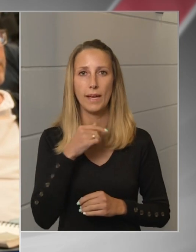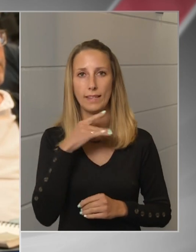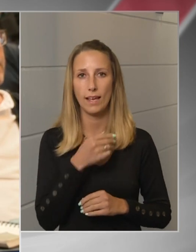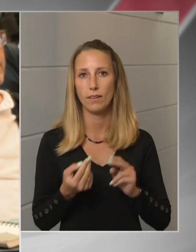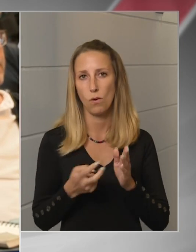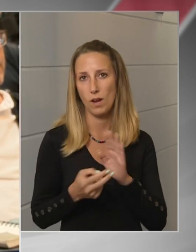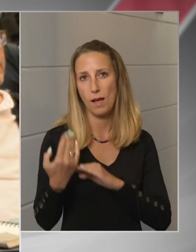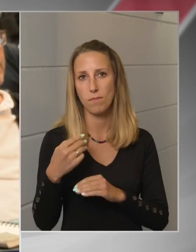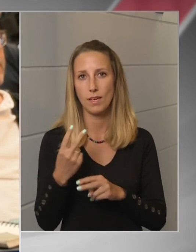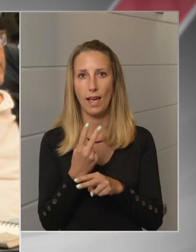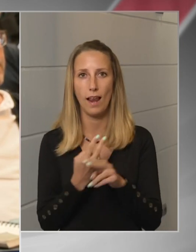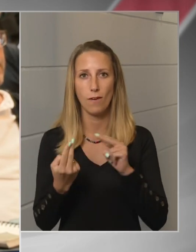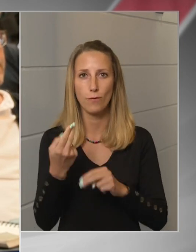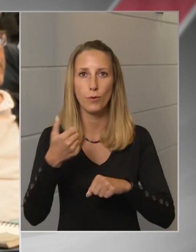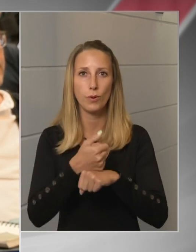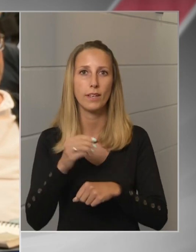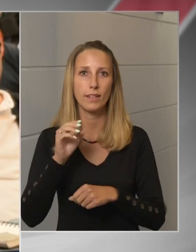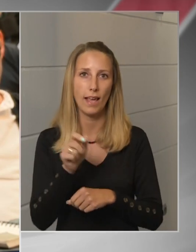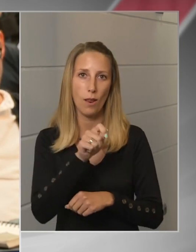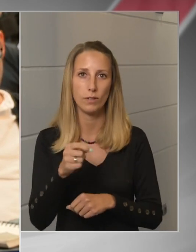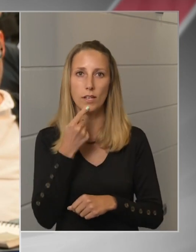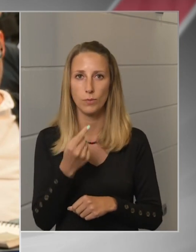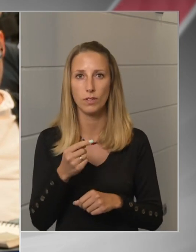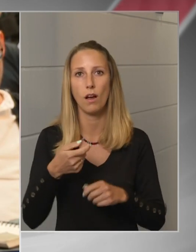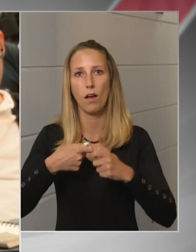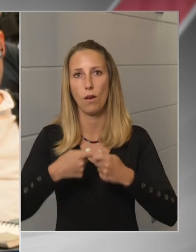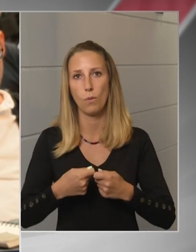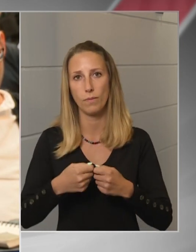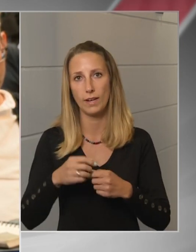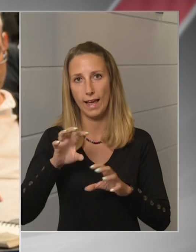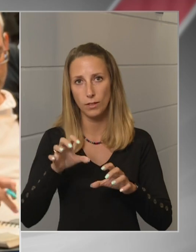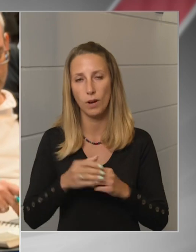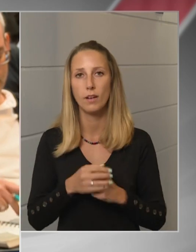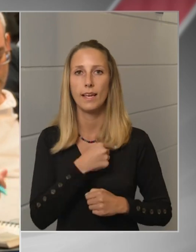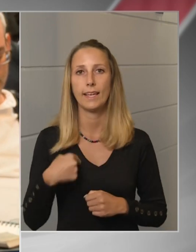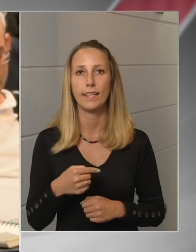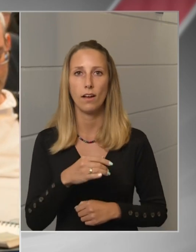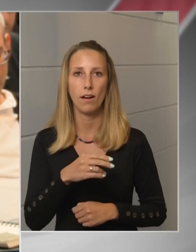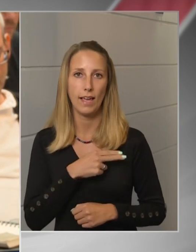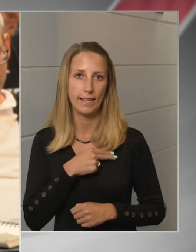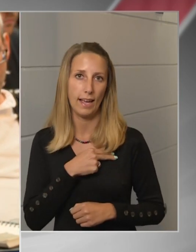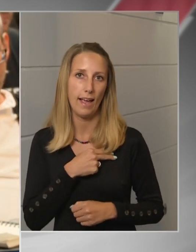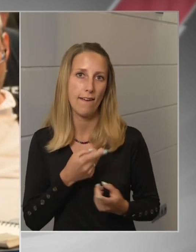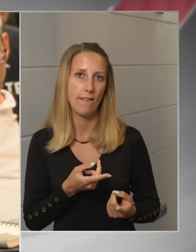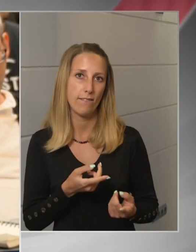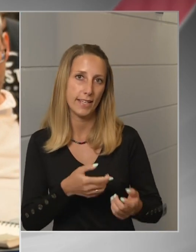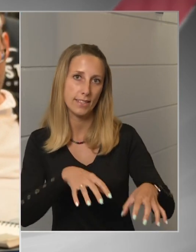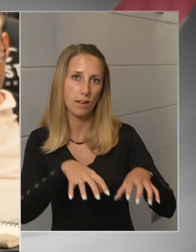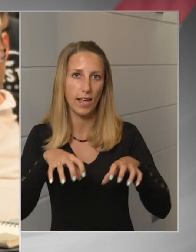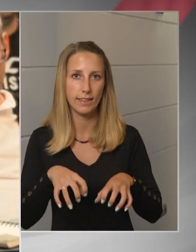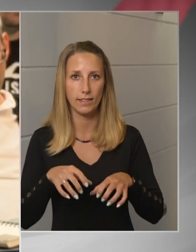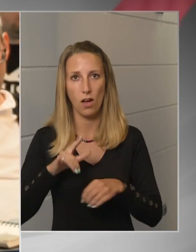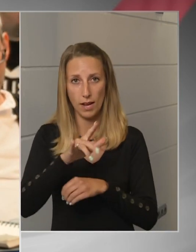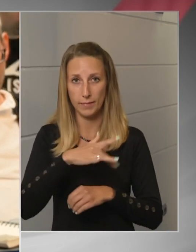államfőjelölt azt mondta a Klubrádióban, hogy Kína érdeke visszavenni a repteret. Ezt hogyan